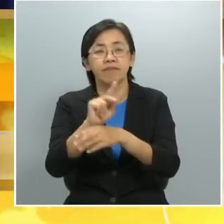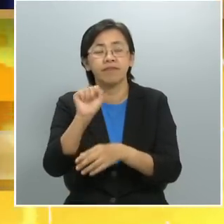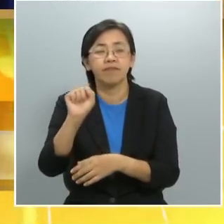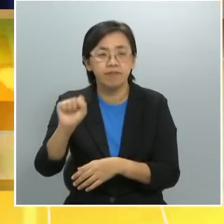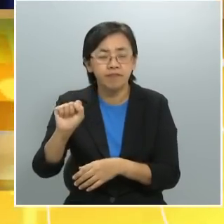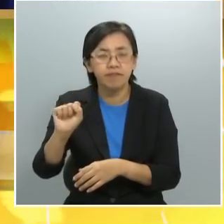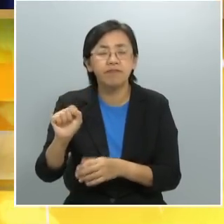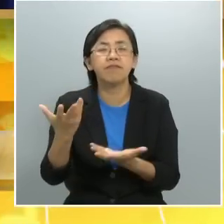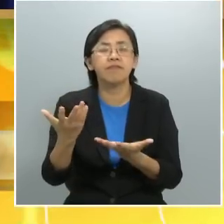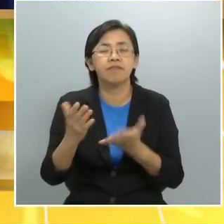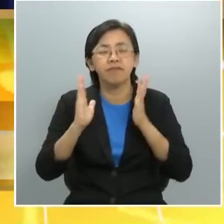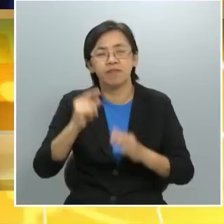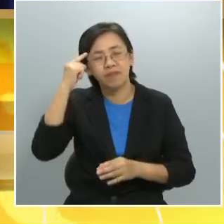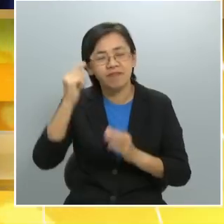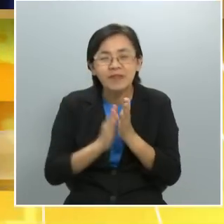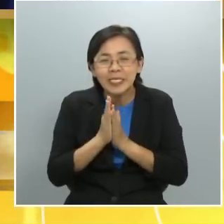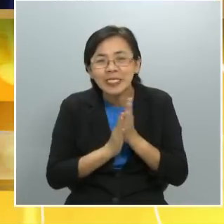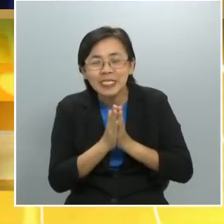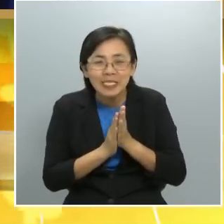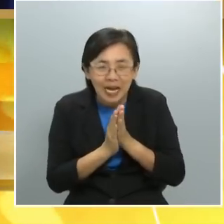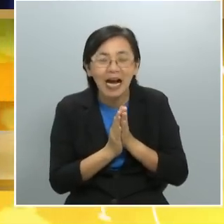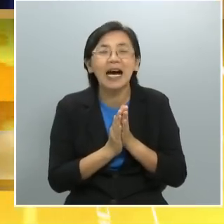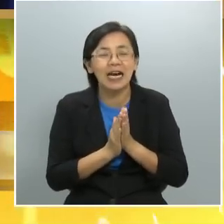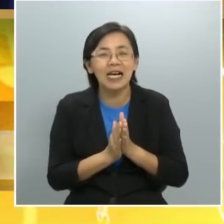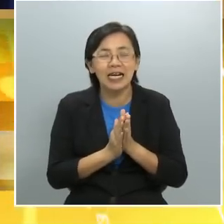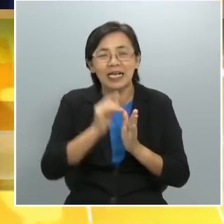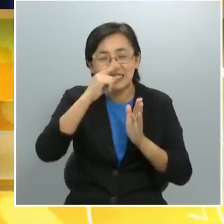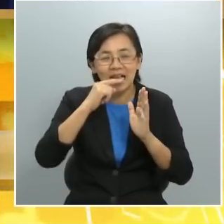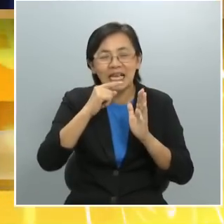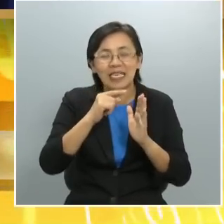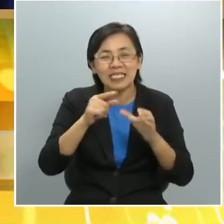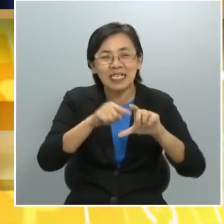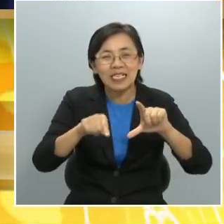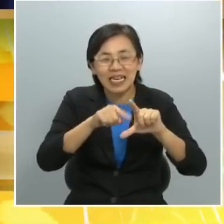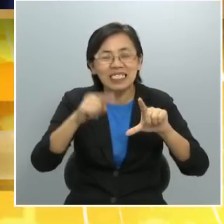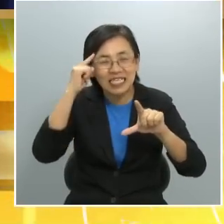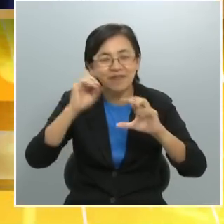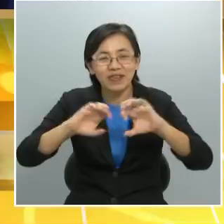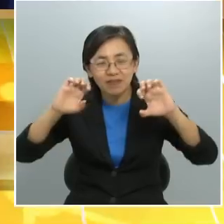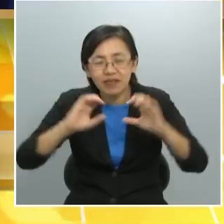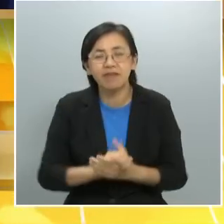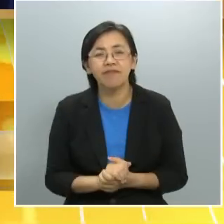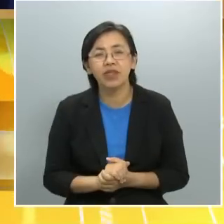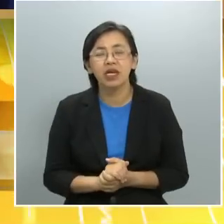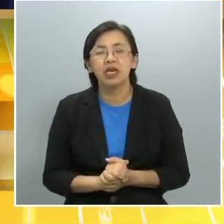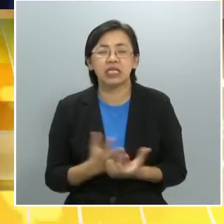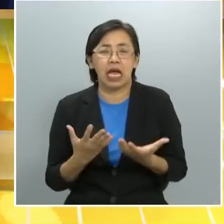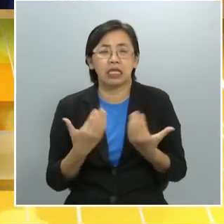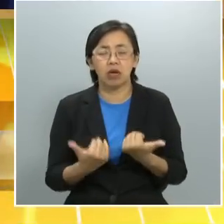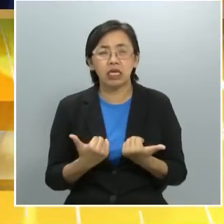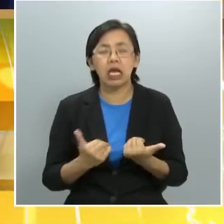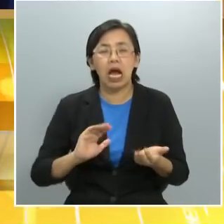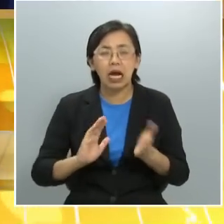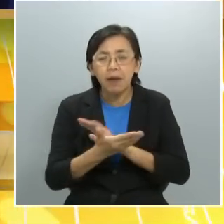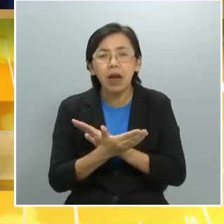ยู่บนความคาดหวังนะครับว่าพรรคก้าวไกลจะเป็นรัฐบาลนะครับแต่ว่าพอเหตุการณ์ผ่านมาแล้ว ก้าวไกลกลายมาเป็นฝ่ายค้านเนี่ยทางเราก็ต้องการที่